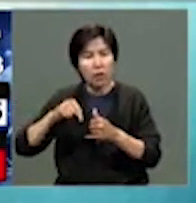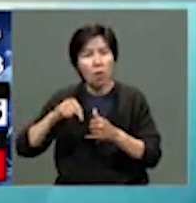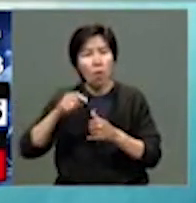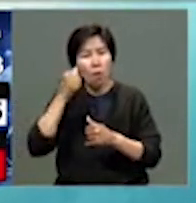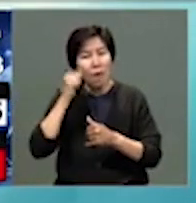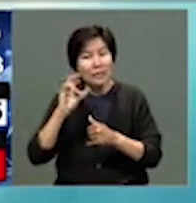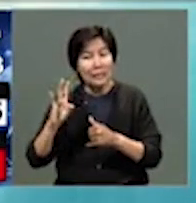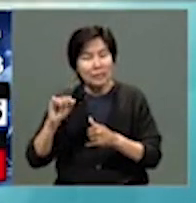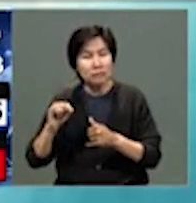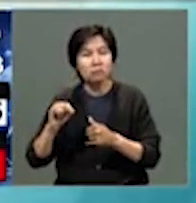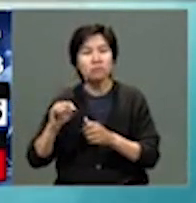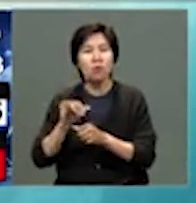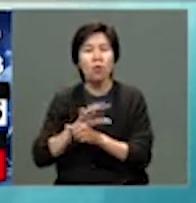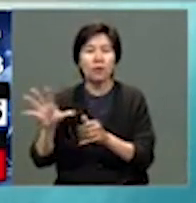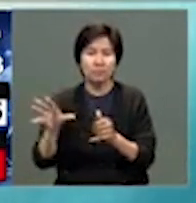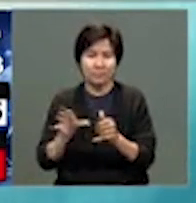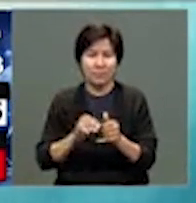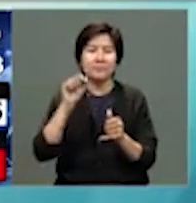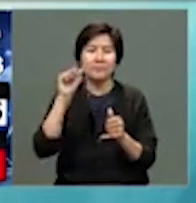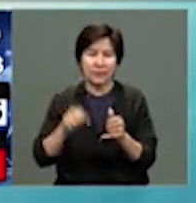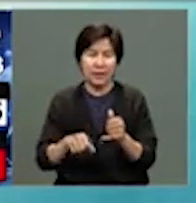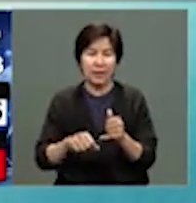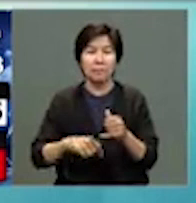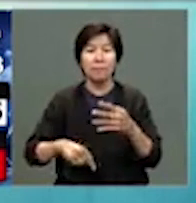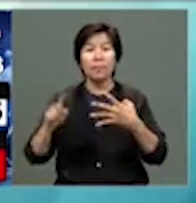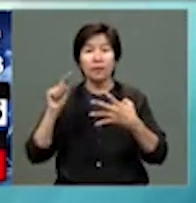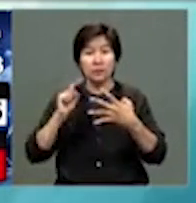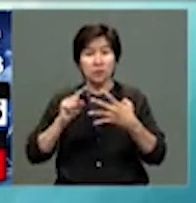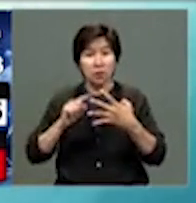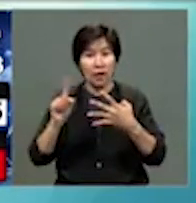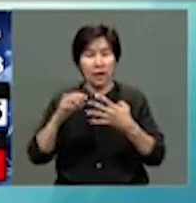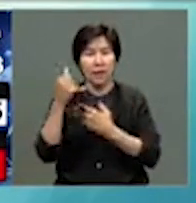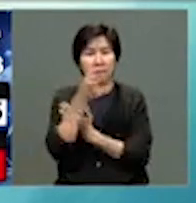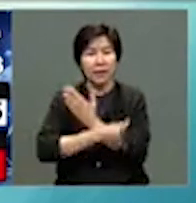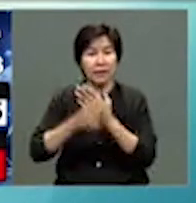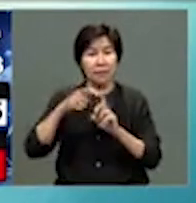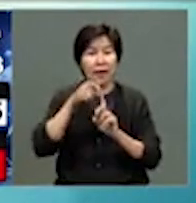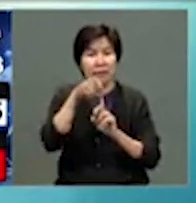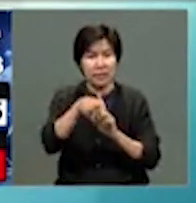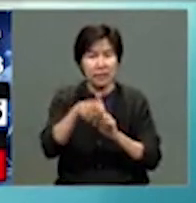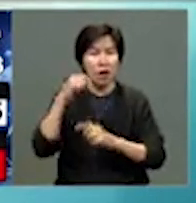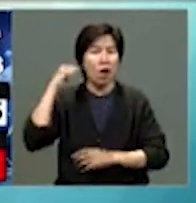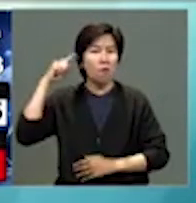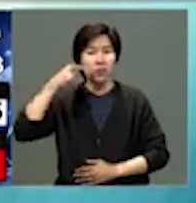เริ่มมีอาการป่วยน้ำมูกนะครับด้วยการมีน้ำมูกนะครับแล้วก็หาเชื้อในวันที่เจ็ดตรวจหาชื่อวันที่เจ็ดก็พบว่ามีการติดเชื้อรายที่2ครับเป็น We Areมาจับปากีสถานเป็นหญิงไทยอายุ 34